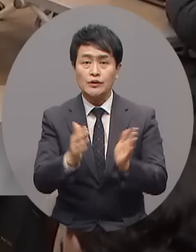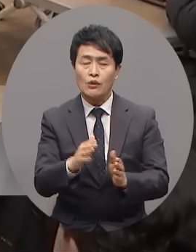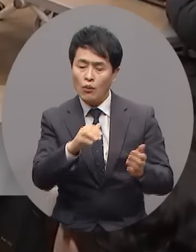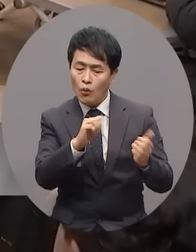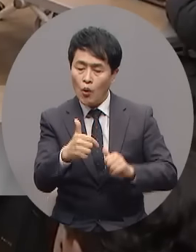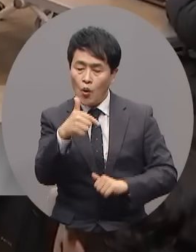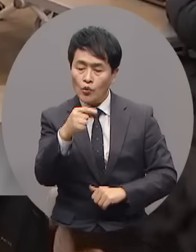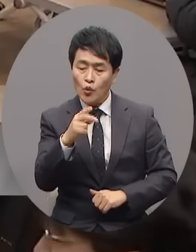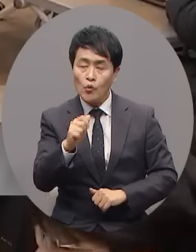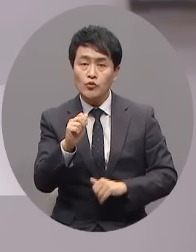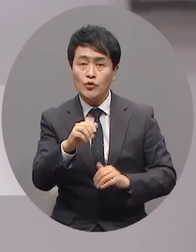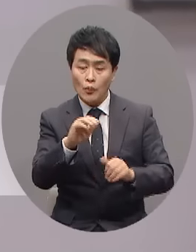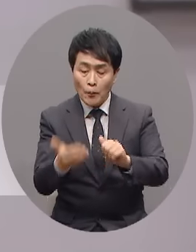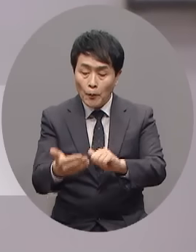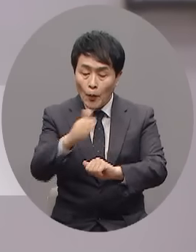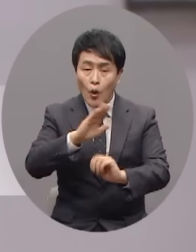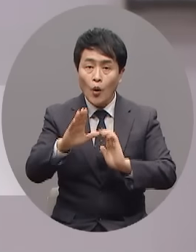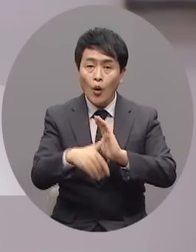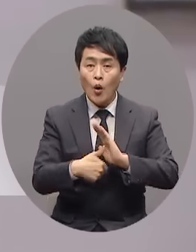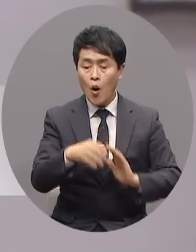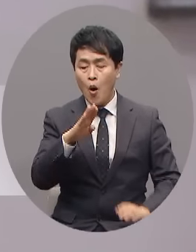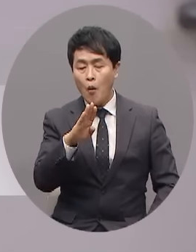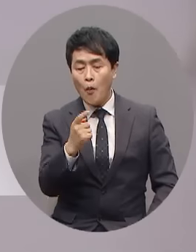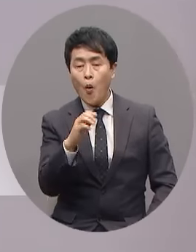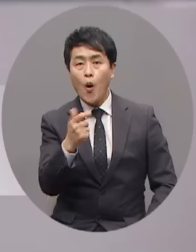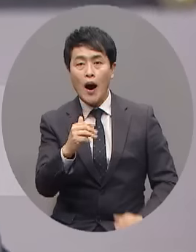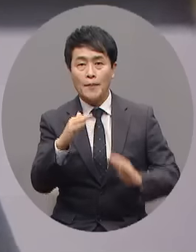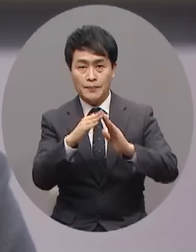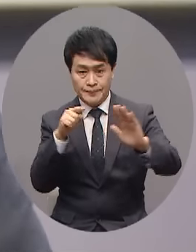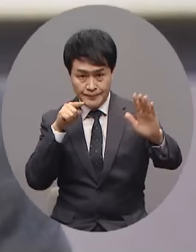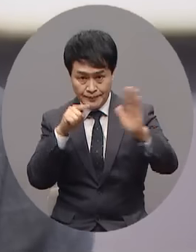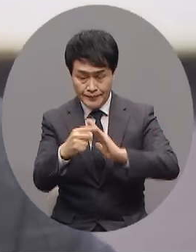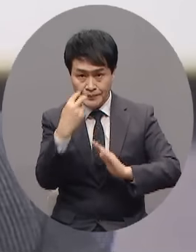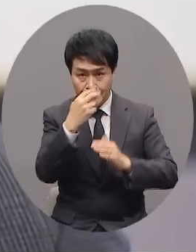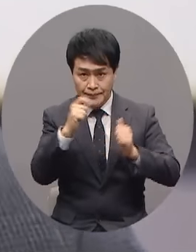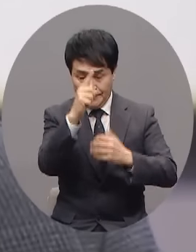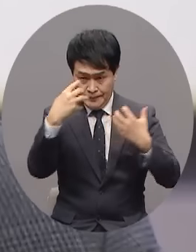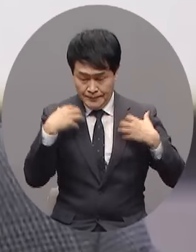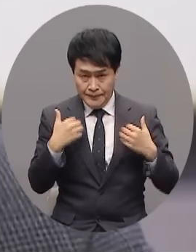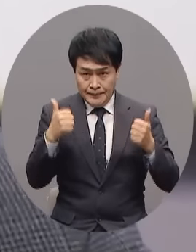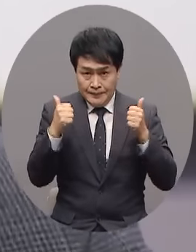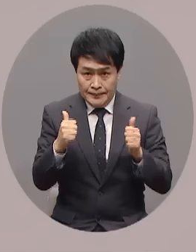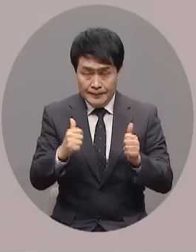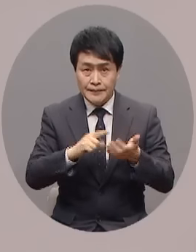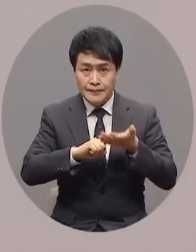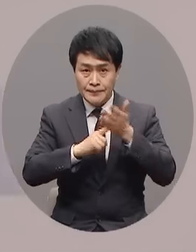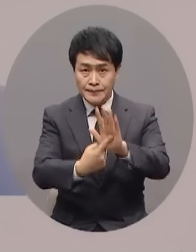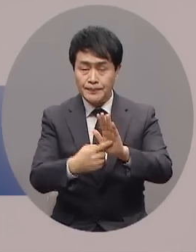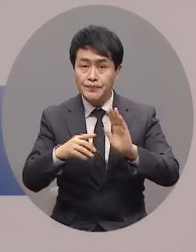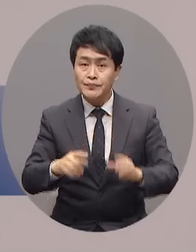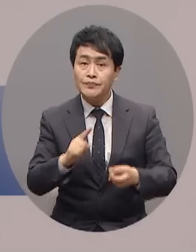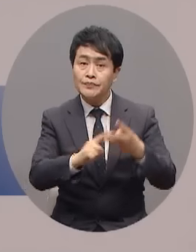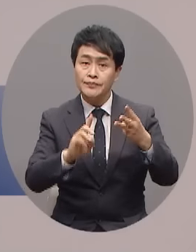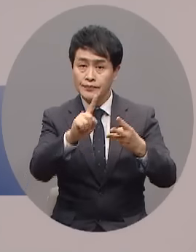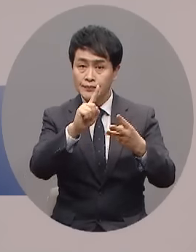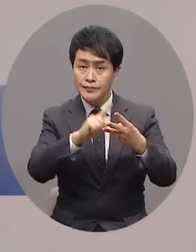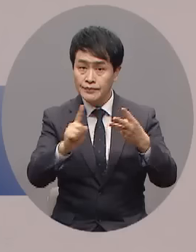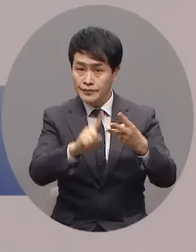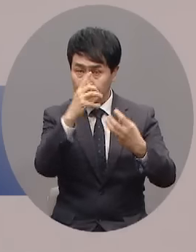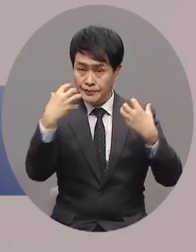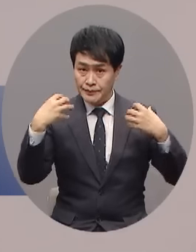묘역이 있는 봉하마을을 찾아 검찰 정권 청산에 대립각을 부각시켰습니다. 윤석열